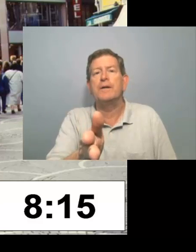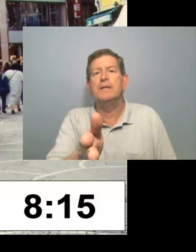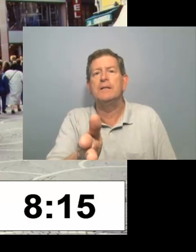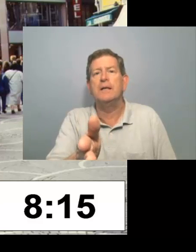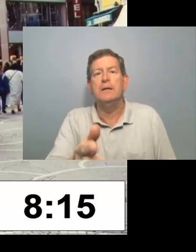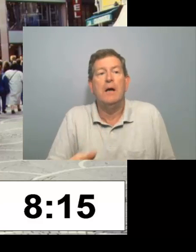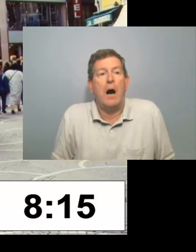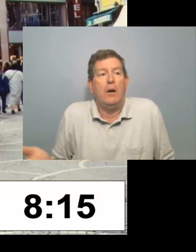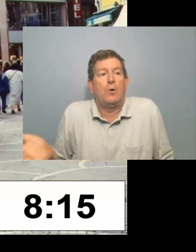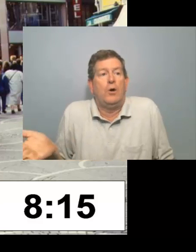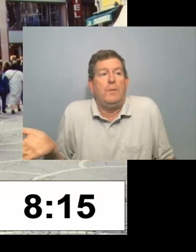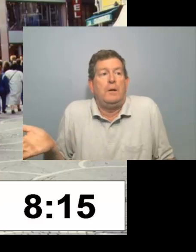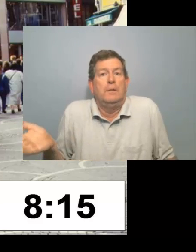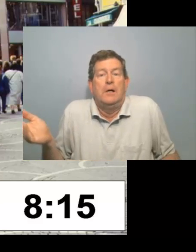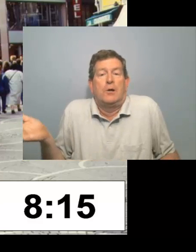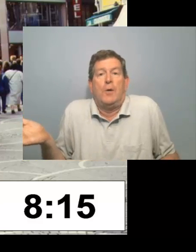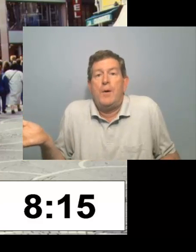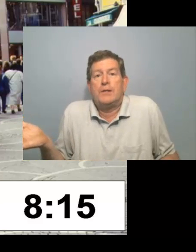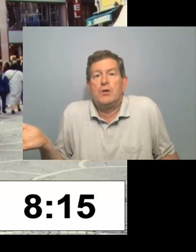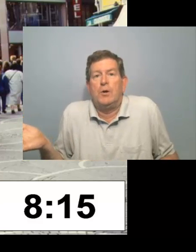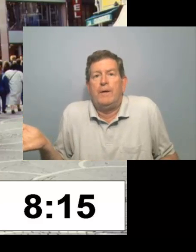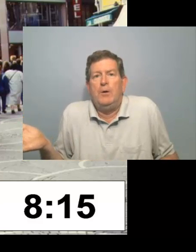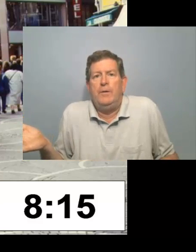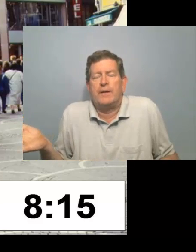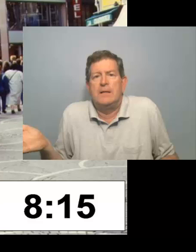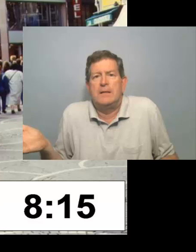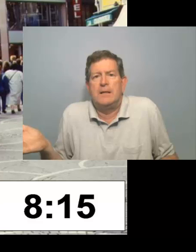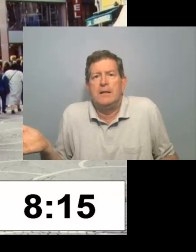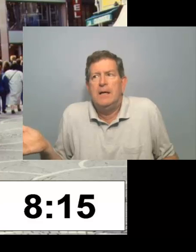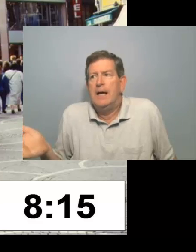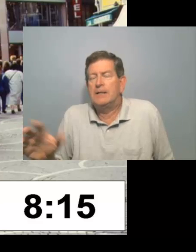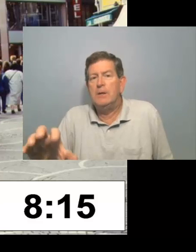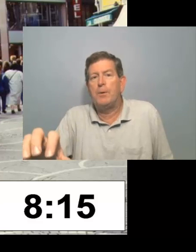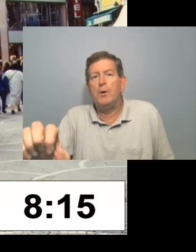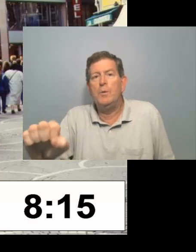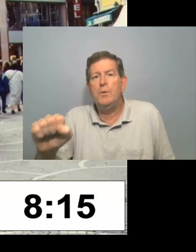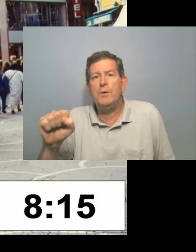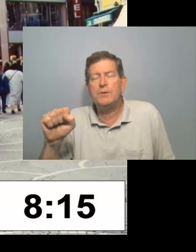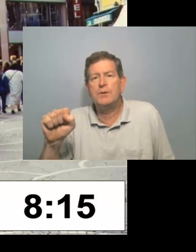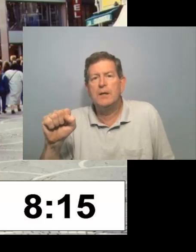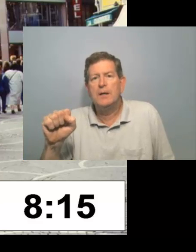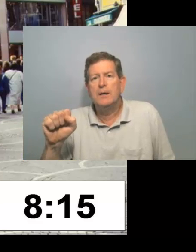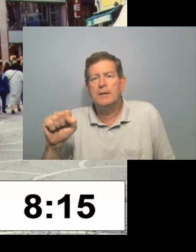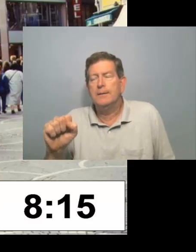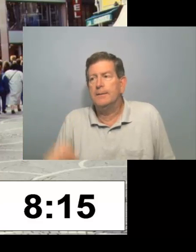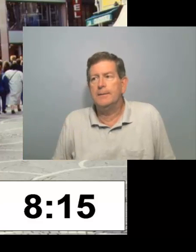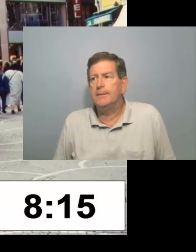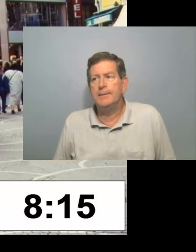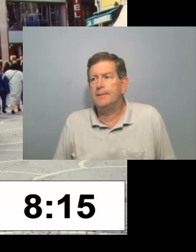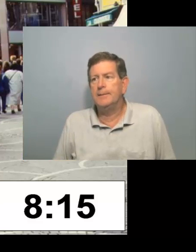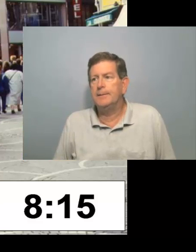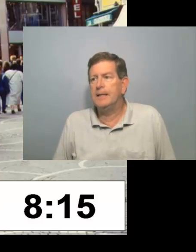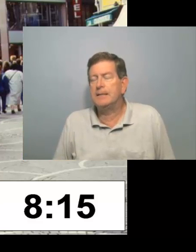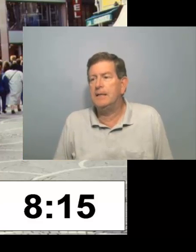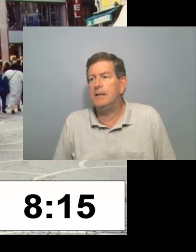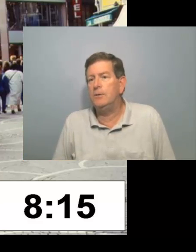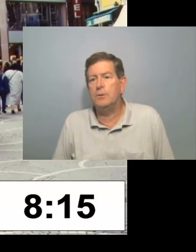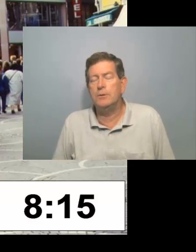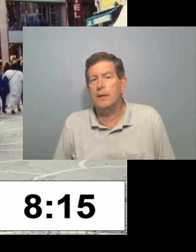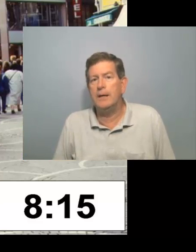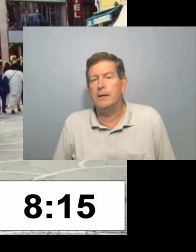à l'université. Alors comment est-ce que John va à l'université? Est-ce qu'il prend le bus?